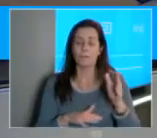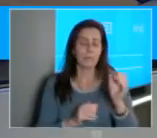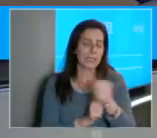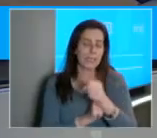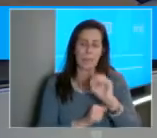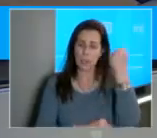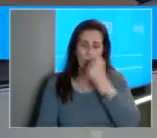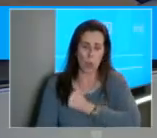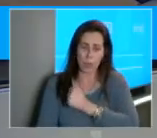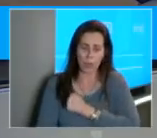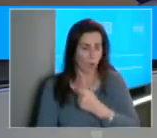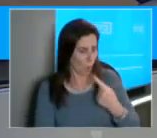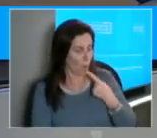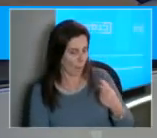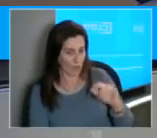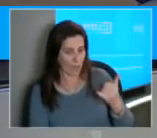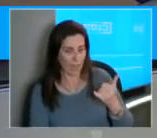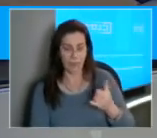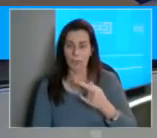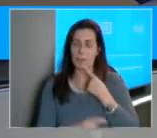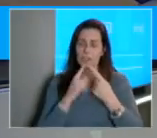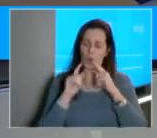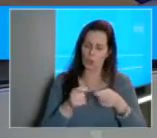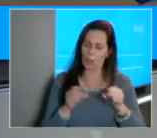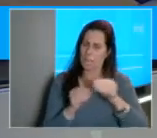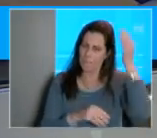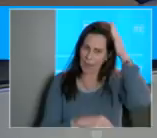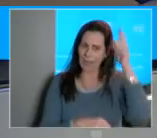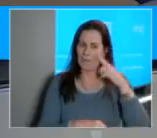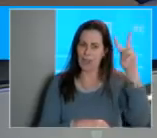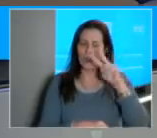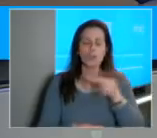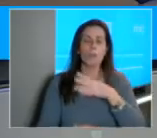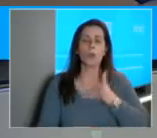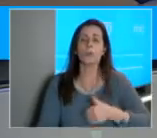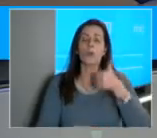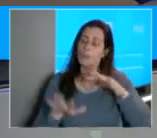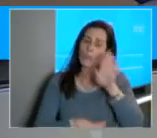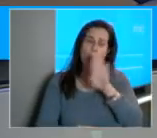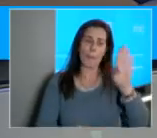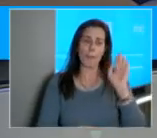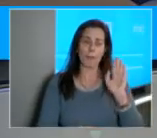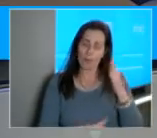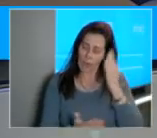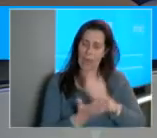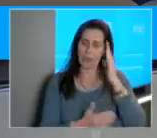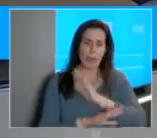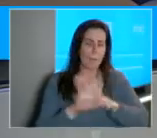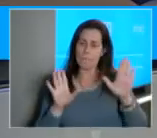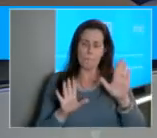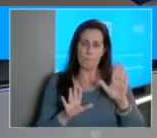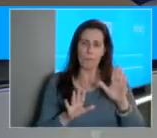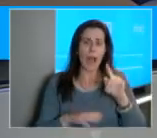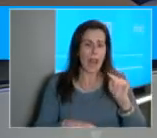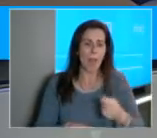הדתית, כי אנחנו באמת... הוא אמר לכם שהוא מנפנף אתכם. כי אני אומר לך שבשיחות סגורות עם נפתלי ואיילת, הם רוצים את ראש הממשלה בנימין נתניהו. חד וחלק, בלי לגמגם,